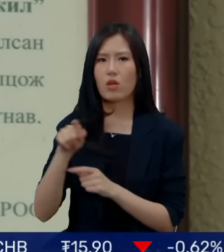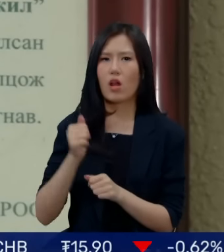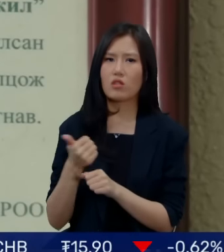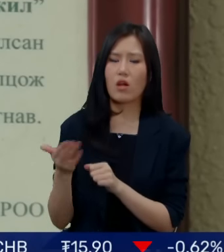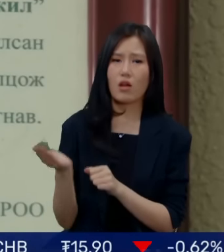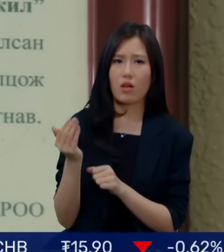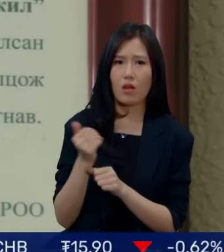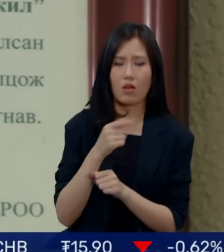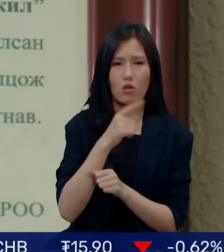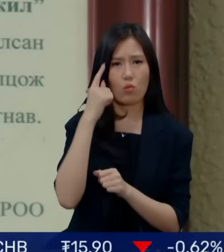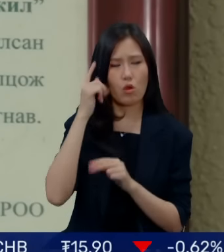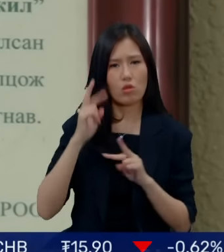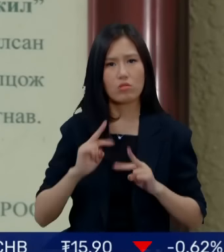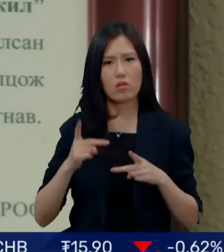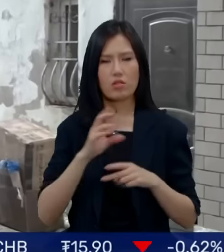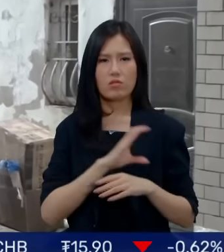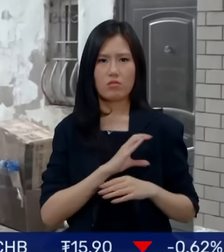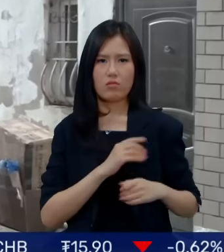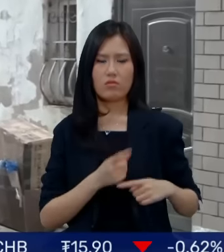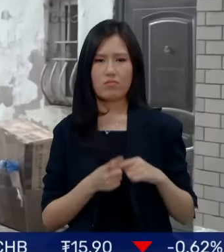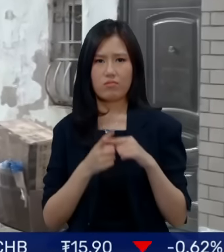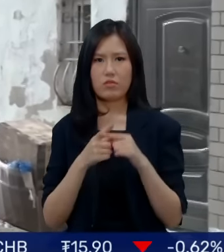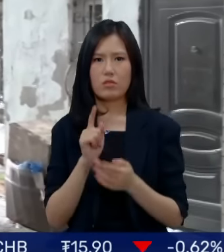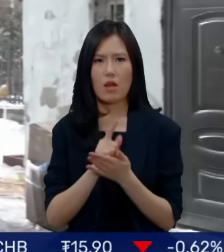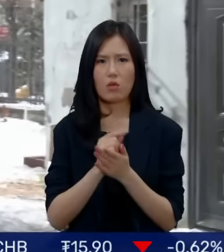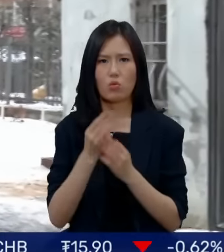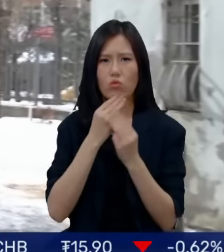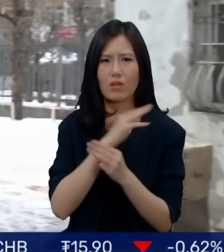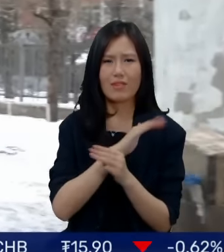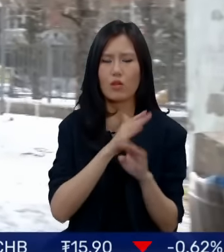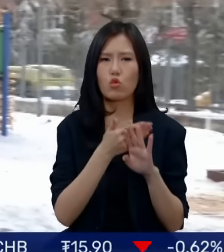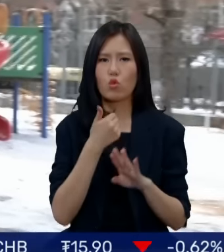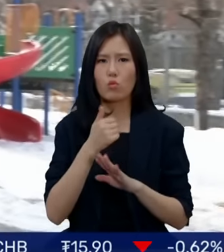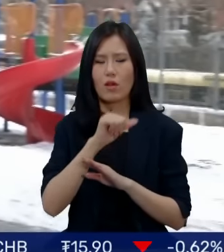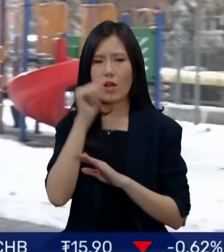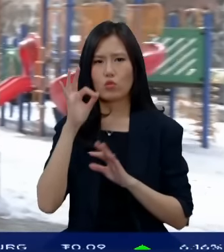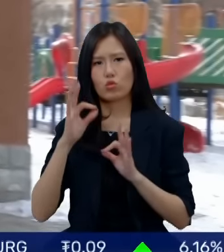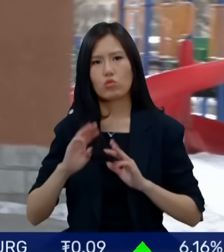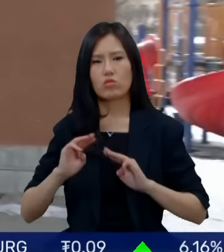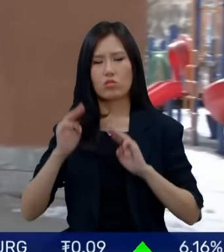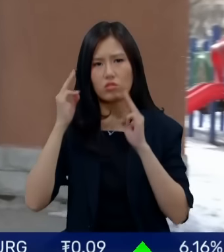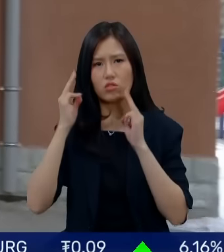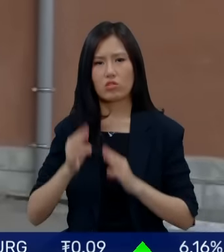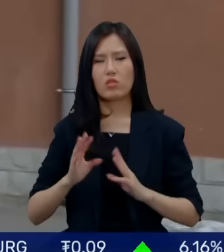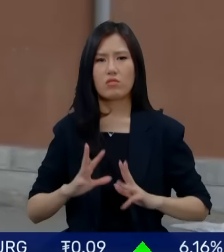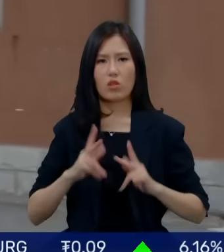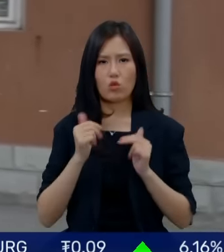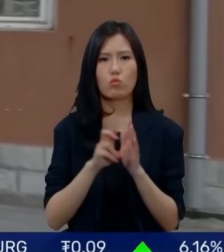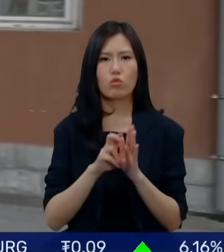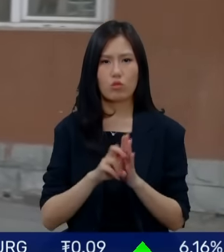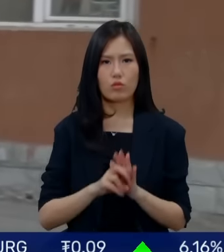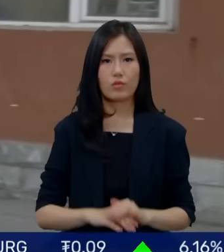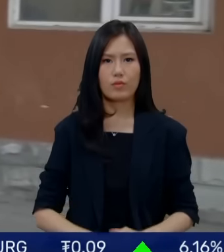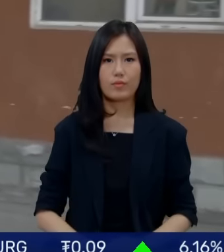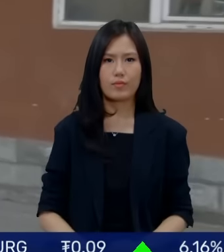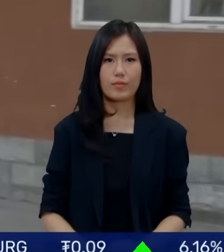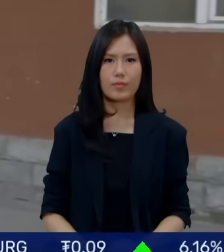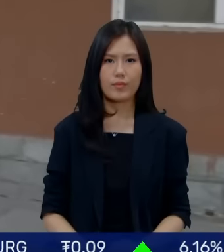хандлагаар харах үнцгөө өөрчилж заавал шүүх цагдаа бололгүйгээр асуудлаа шийдэж амьдрах орчныг нийтээрээ сайжруулах боломжтой гэлээ.